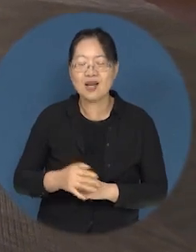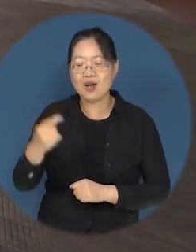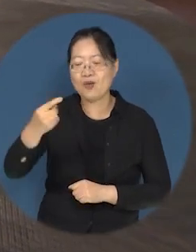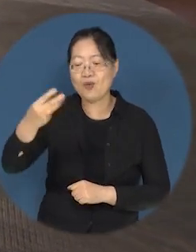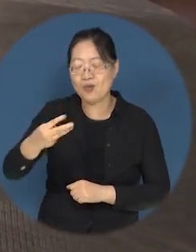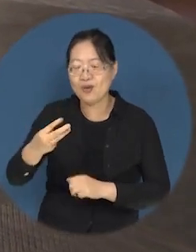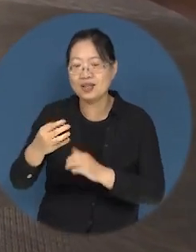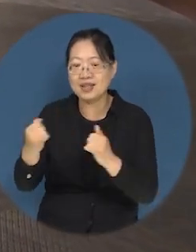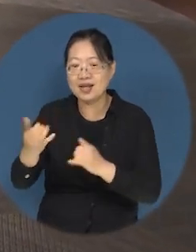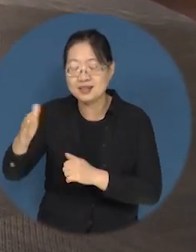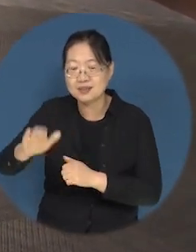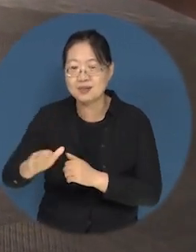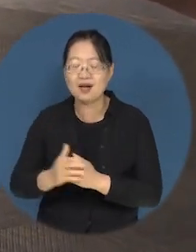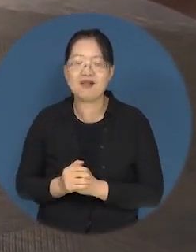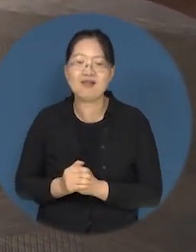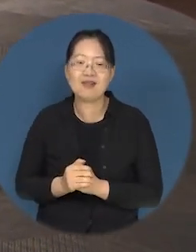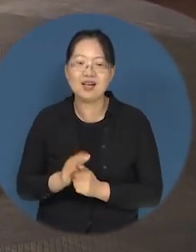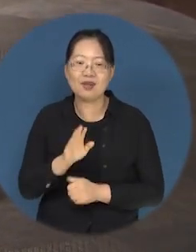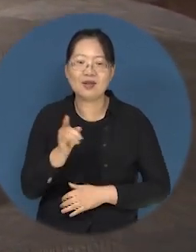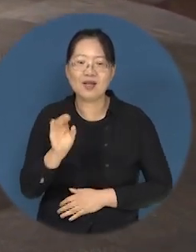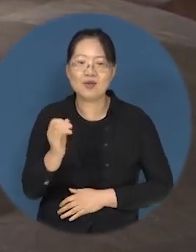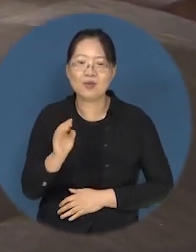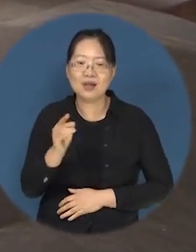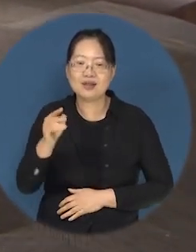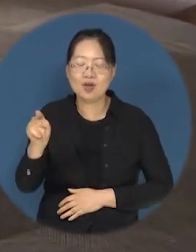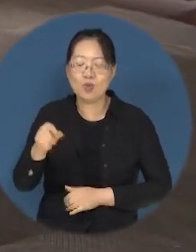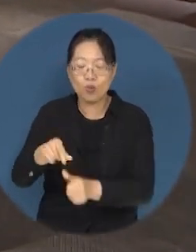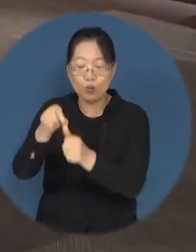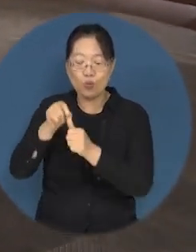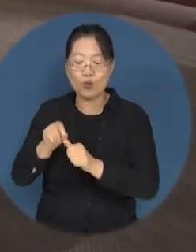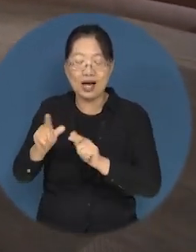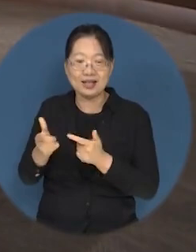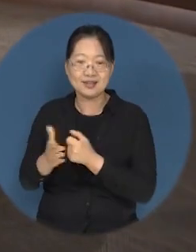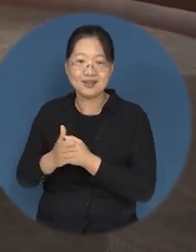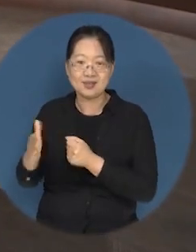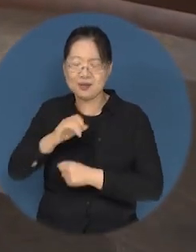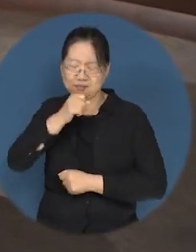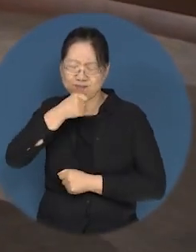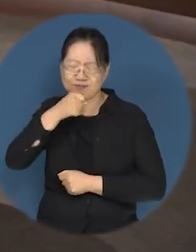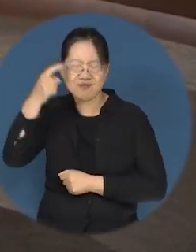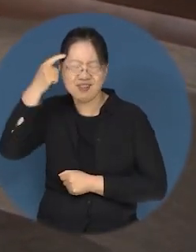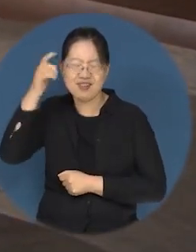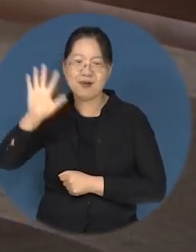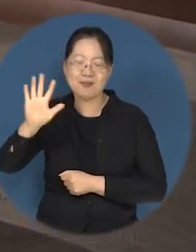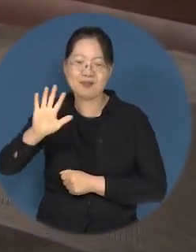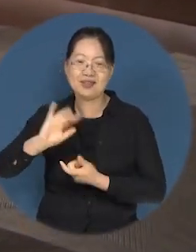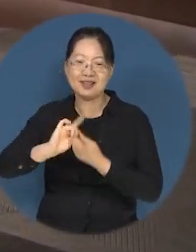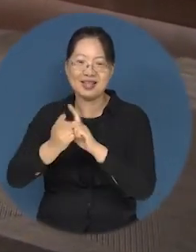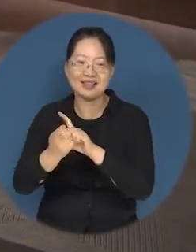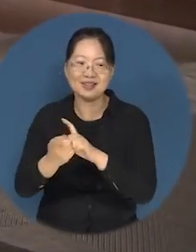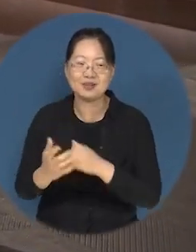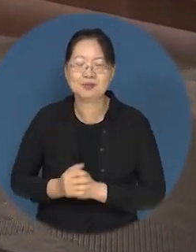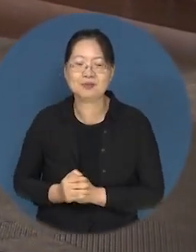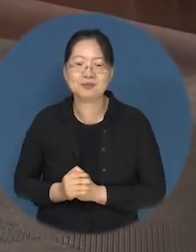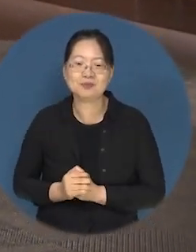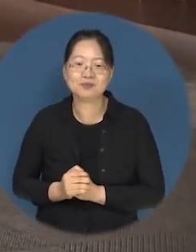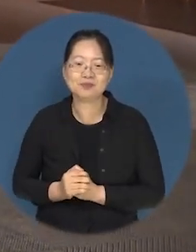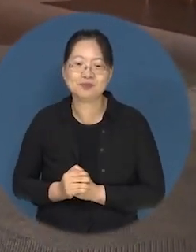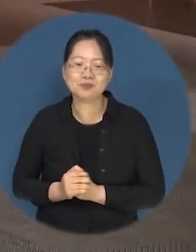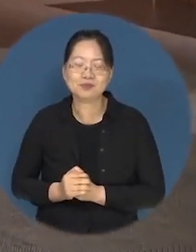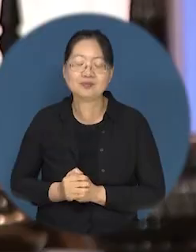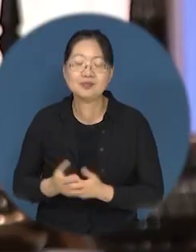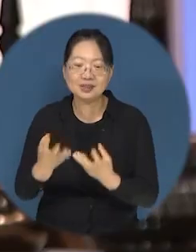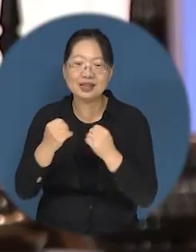명 되는데 예. 그거는 이제 사실은 베어베터가 고용한 건 아니니까 아니, 그렇지만, 저희 그렇지만. 실적으로 뭐 생각하지는 않는데 대신